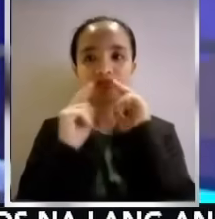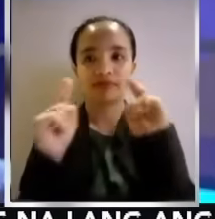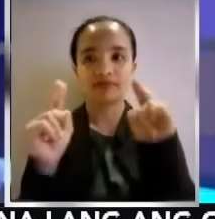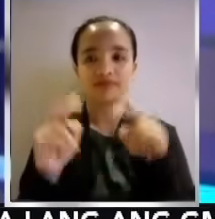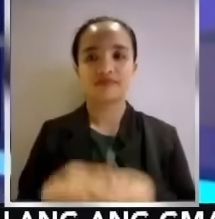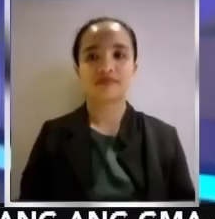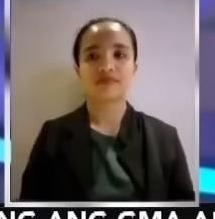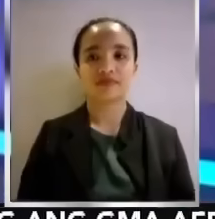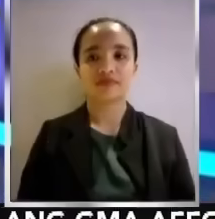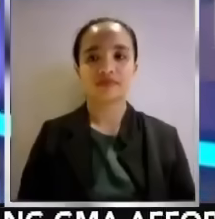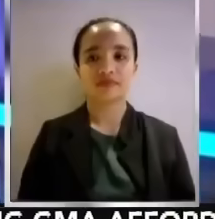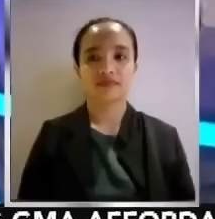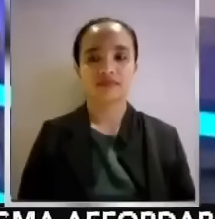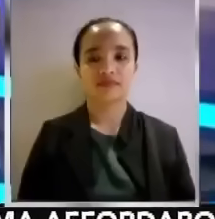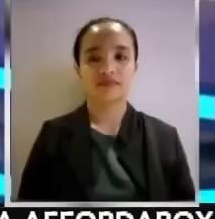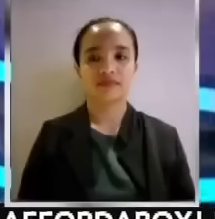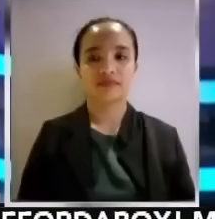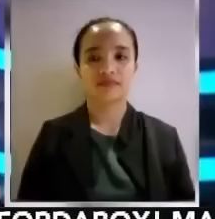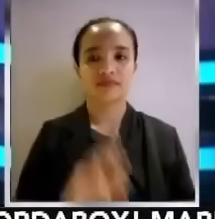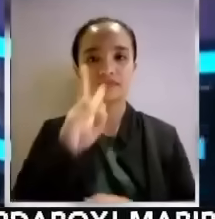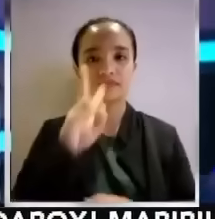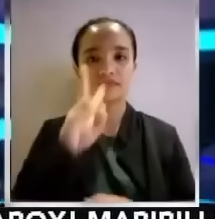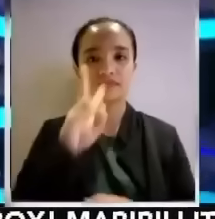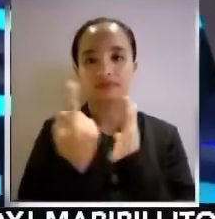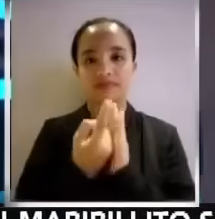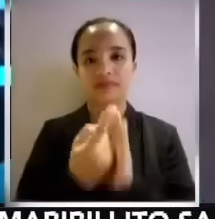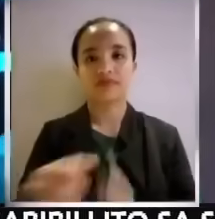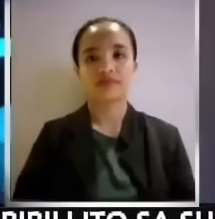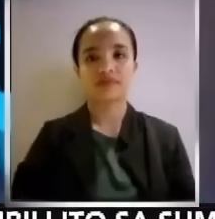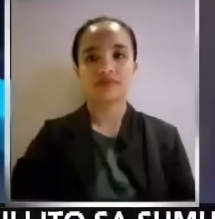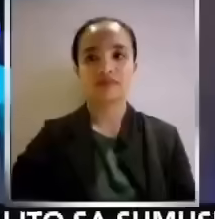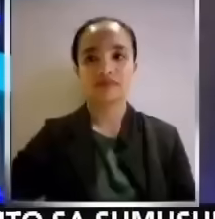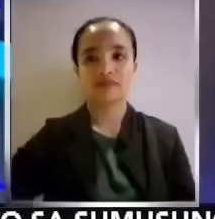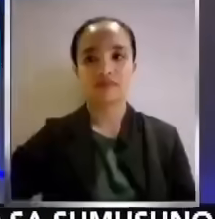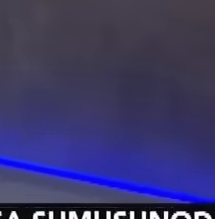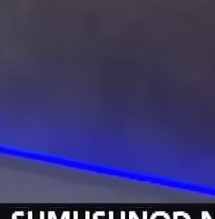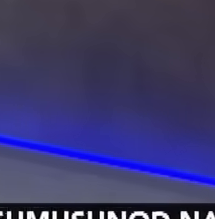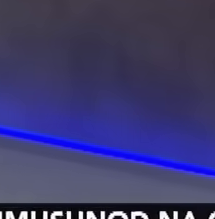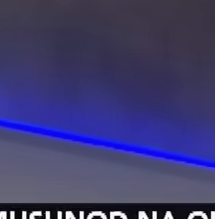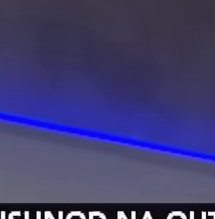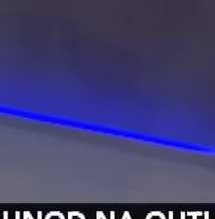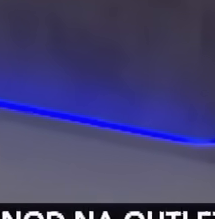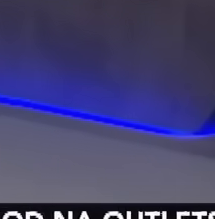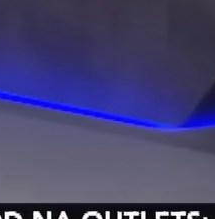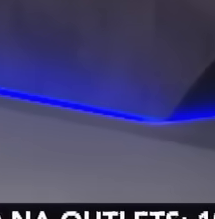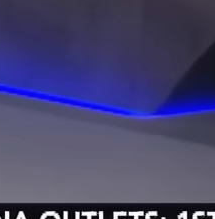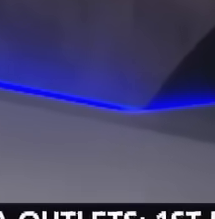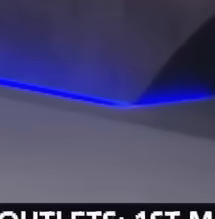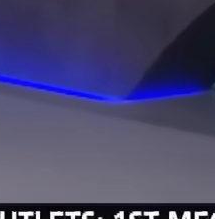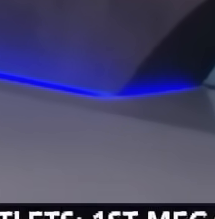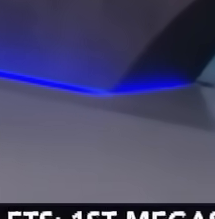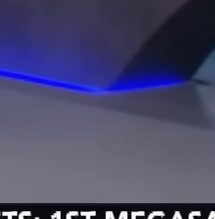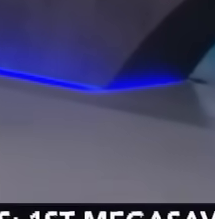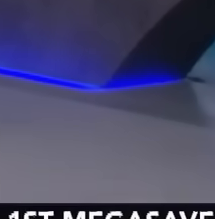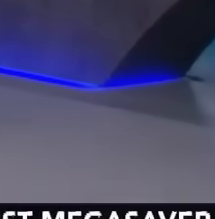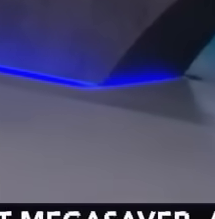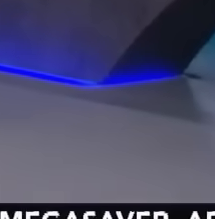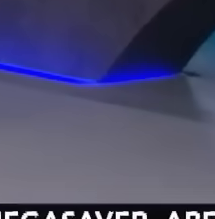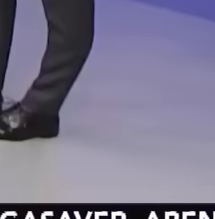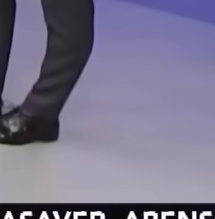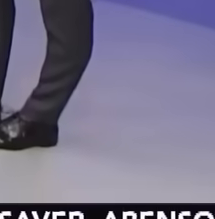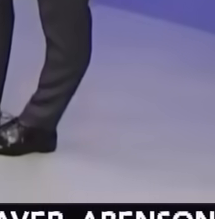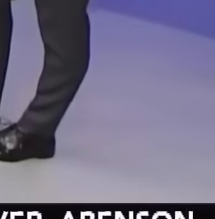Pilipino. Nakatuto kami, 24 oras.